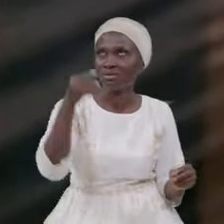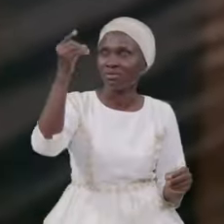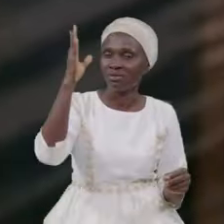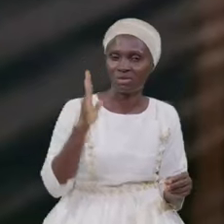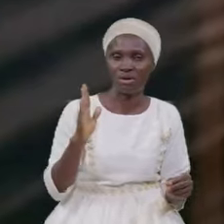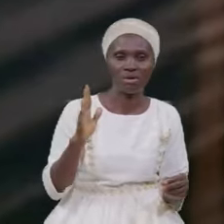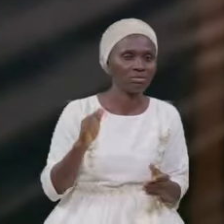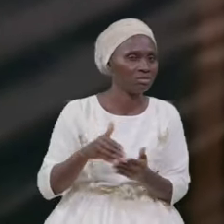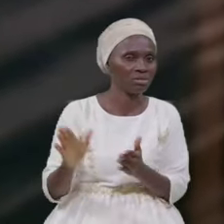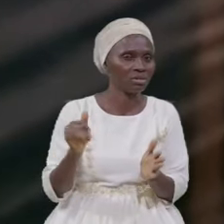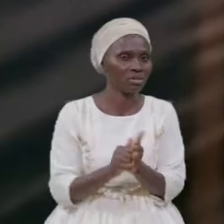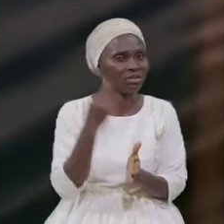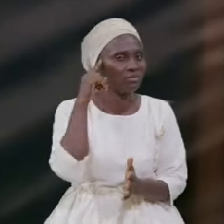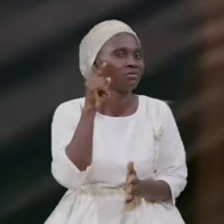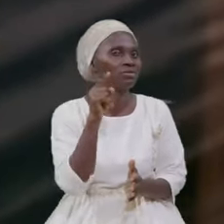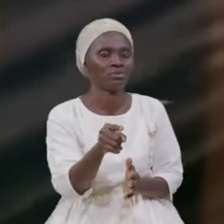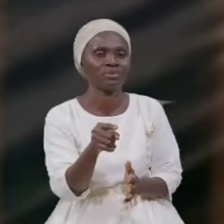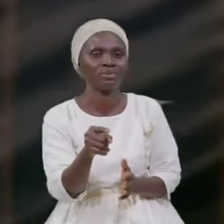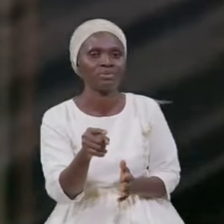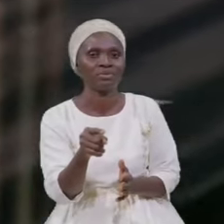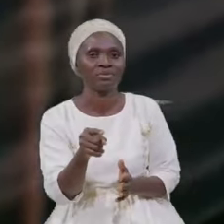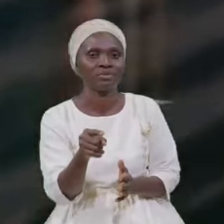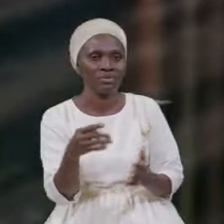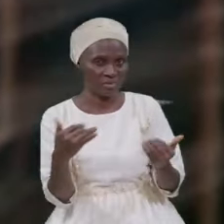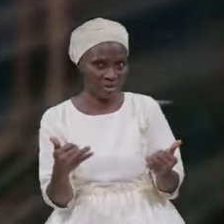Regardez. Ce téléphone que tu as entre les mains.